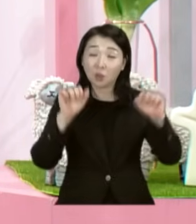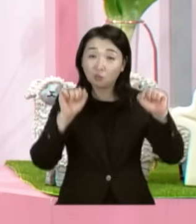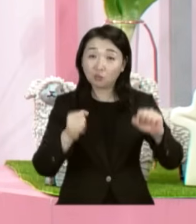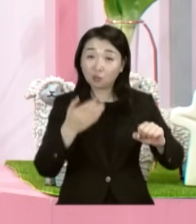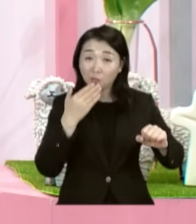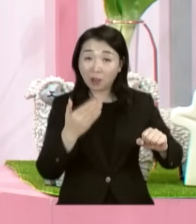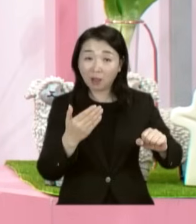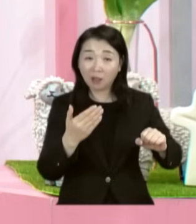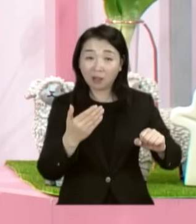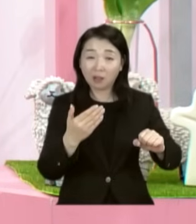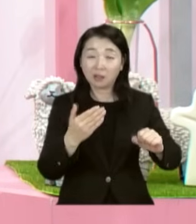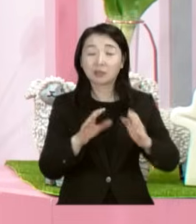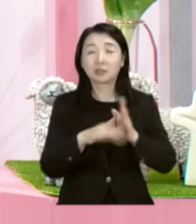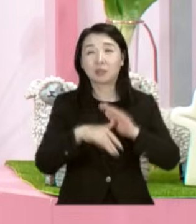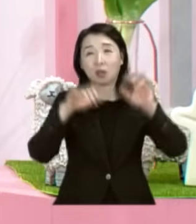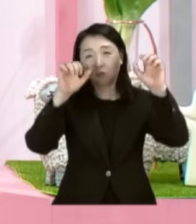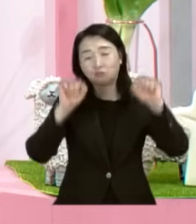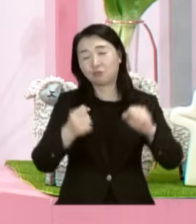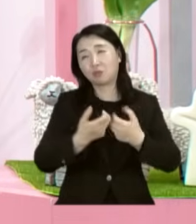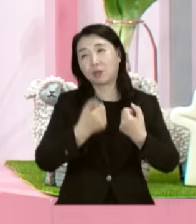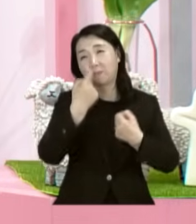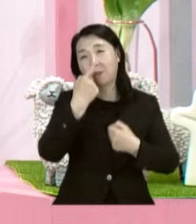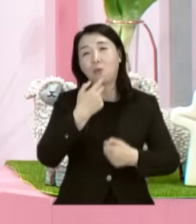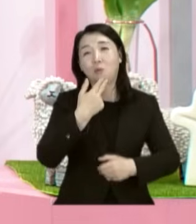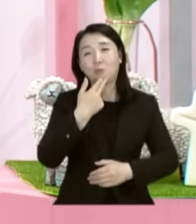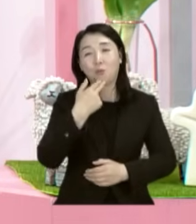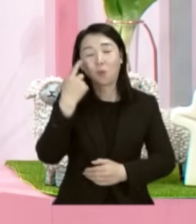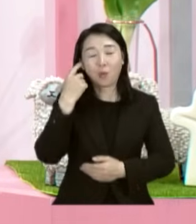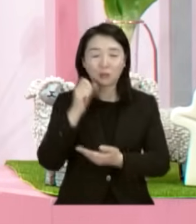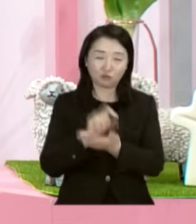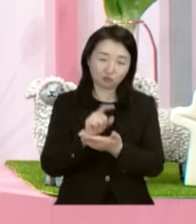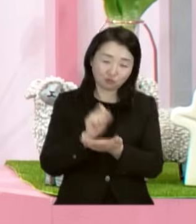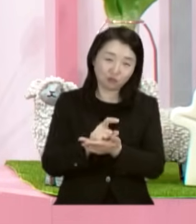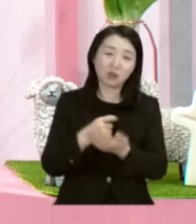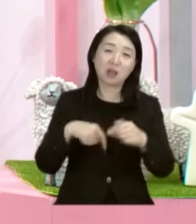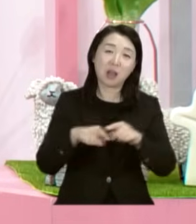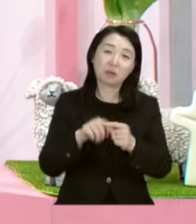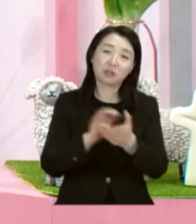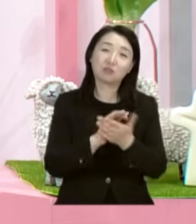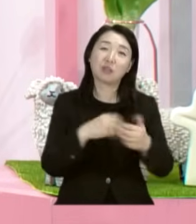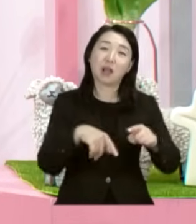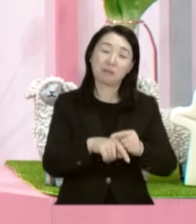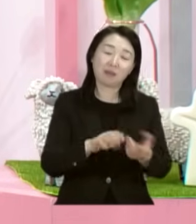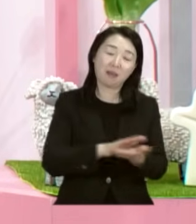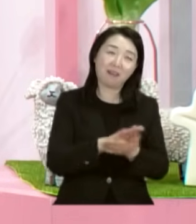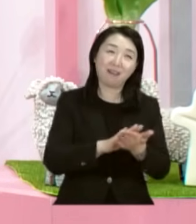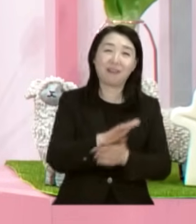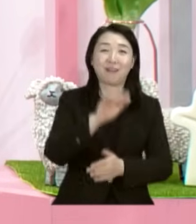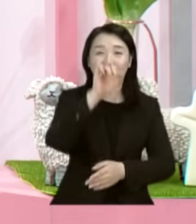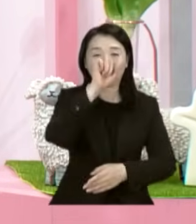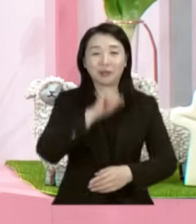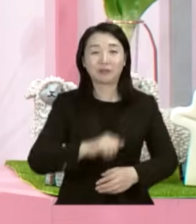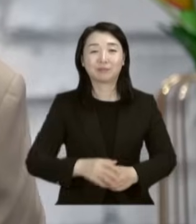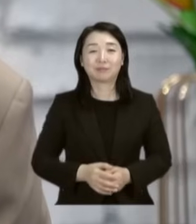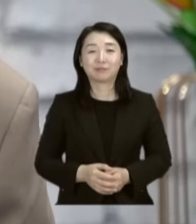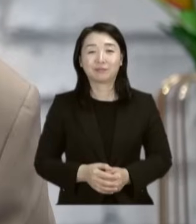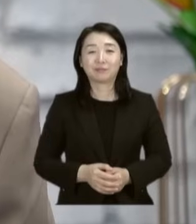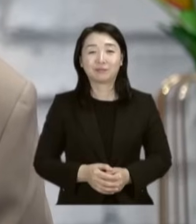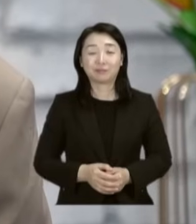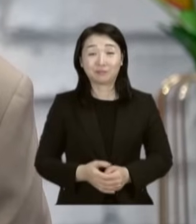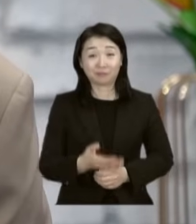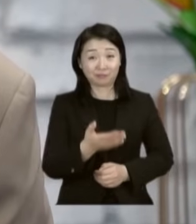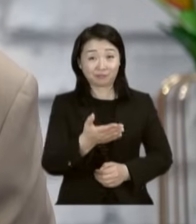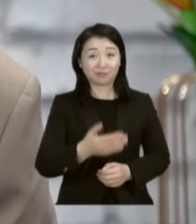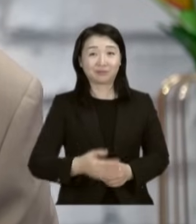운동을 좀 하긴 했네요 그죠 그때는 운동을 따로 하진 않았고요 그냥 축구 같은 거 같이 친구들이랑 하는 걸 좋아했습니다 자 우리